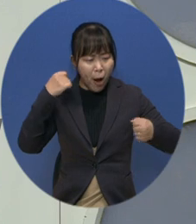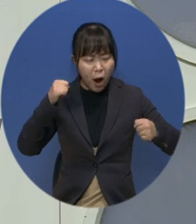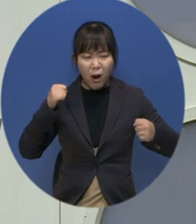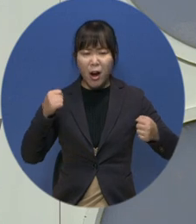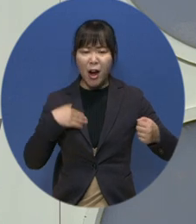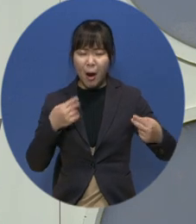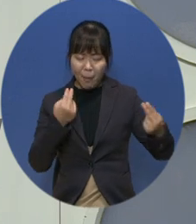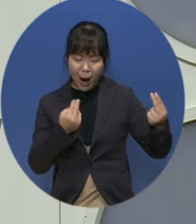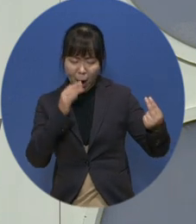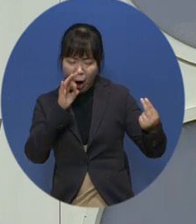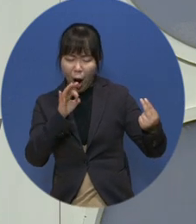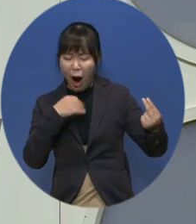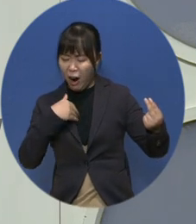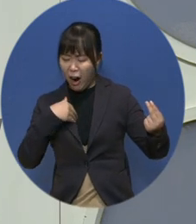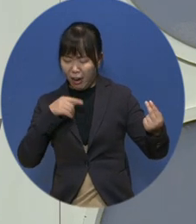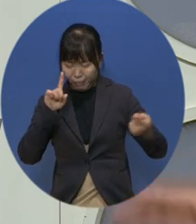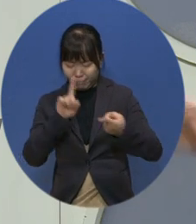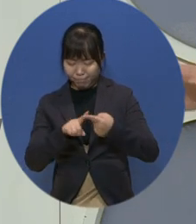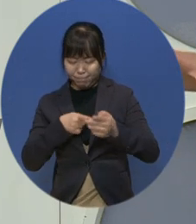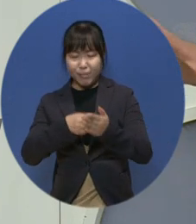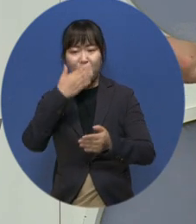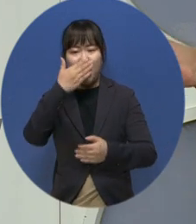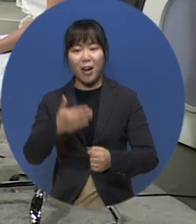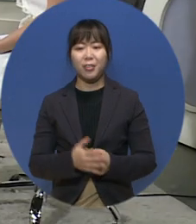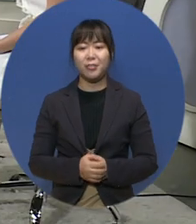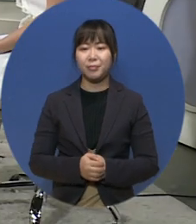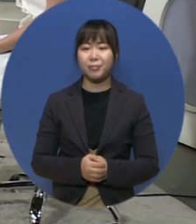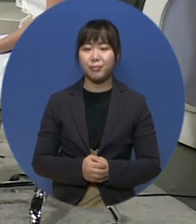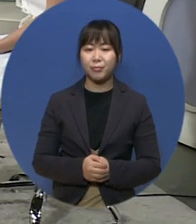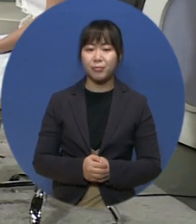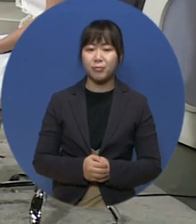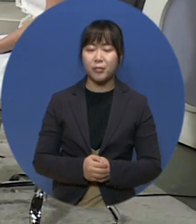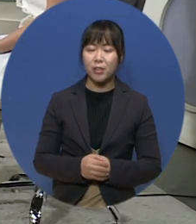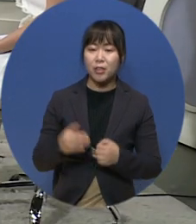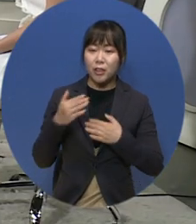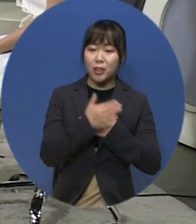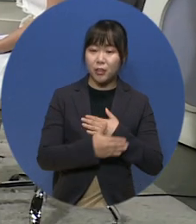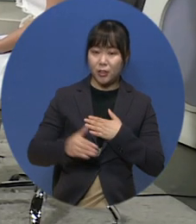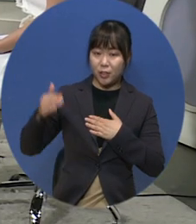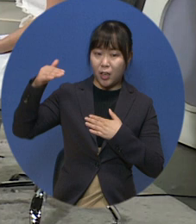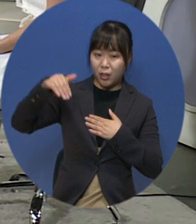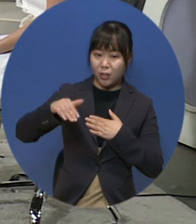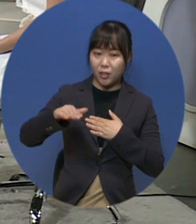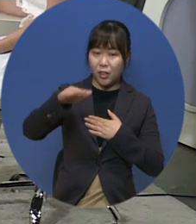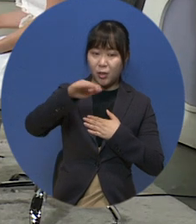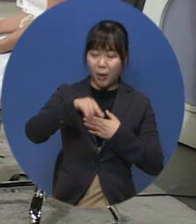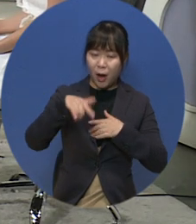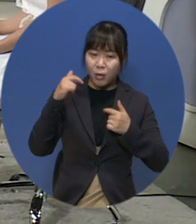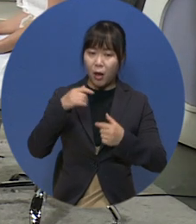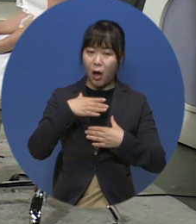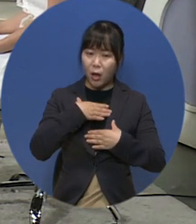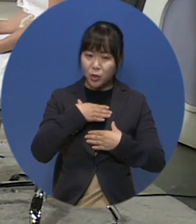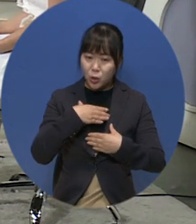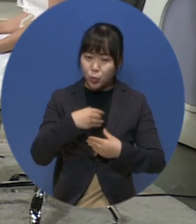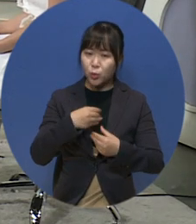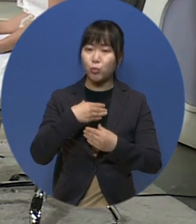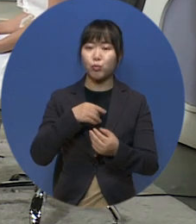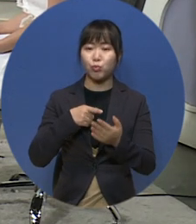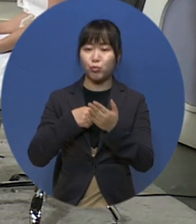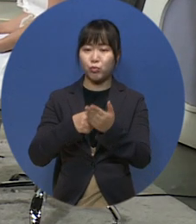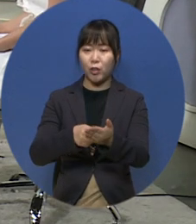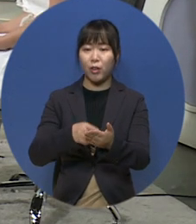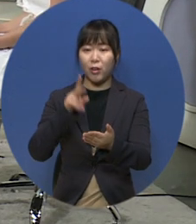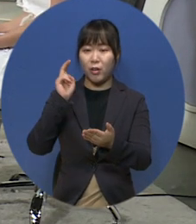배우들보다 떨어지진 않는 것 같고요. 제가 신체 리듬을 항상 이렇게 유지하는 안정적으로 유지하시는 것